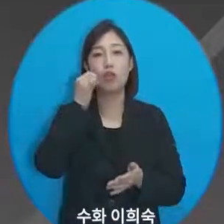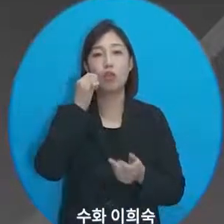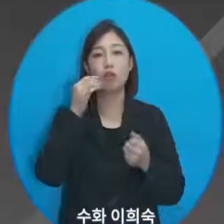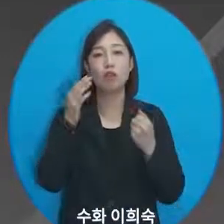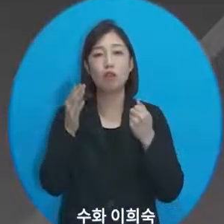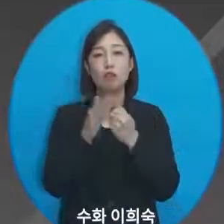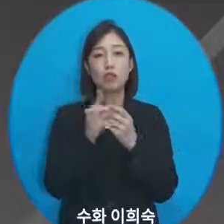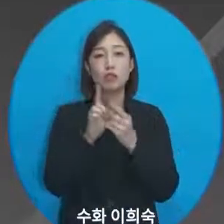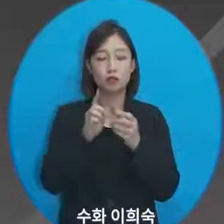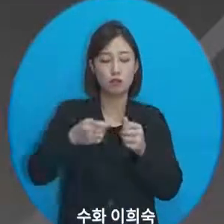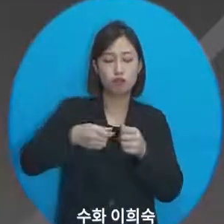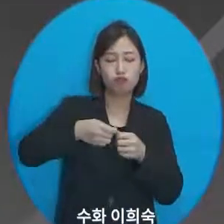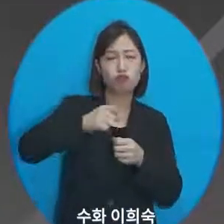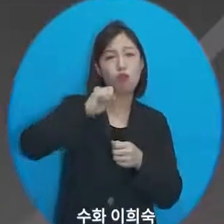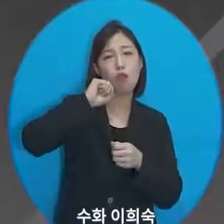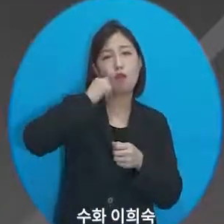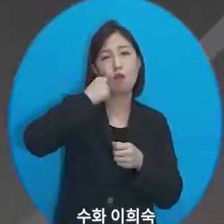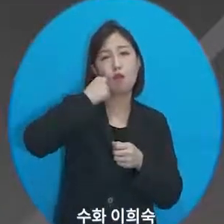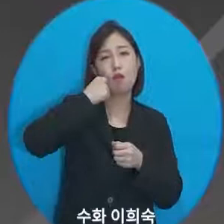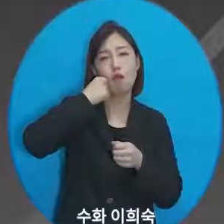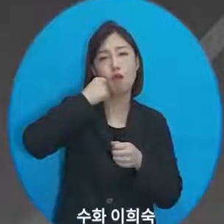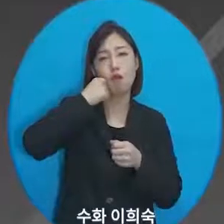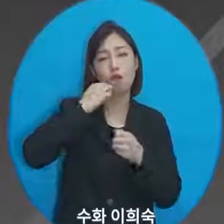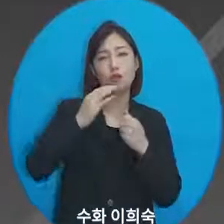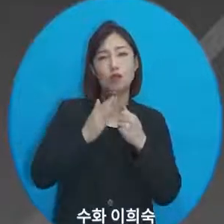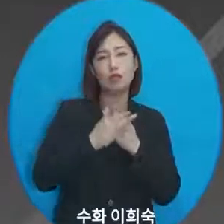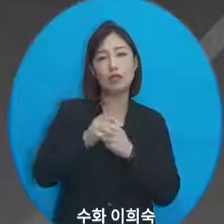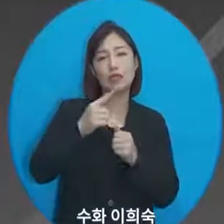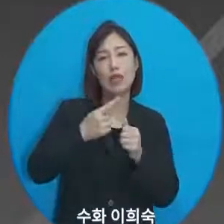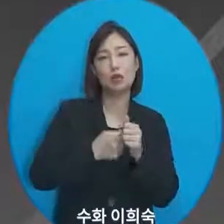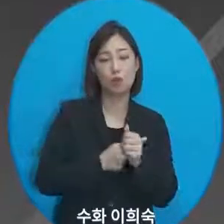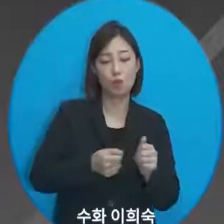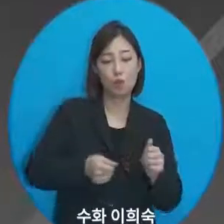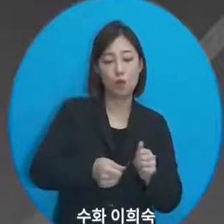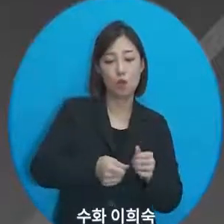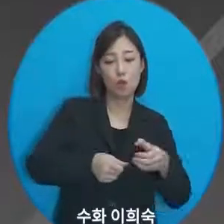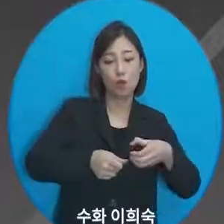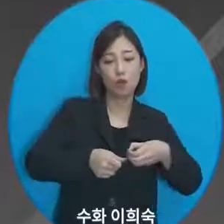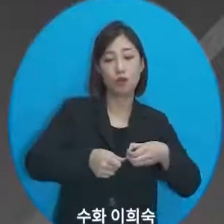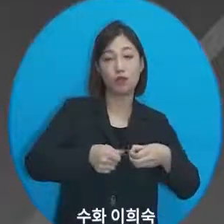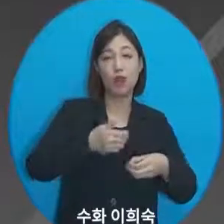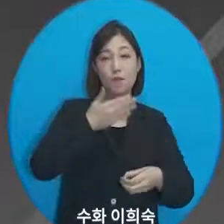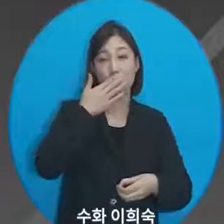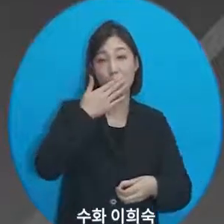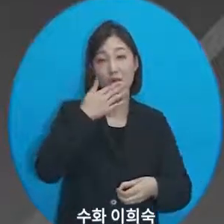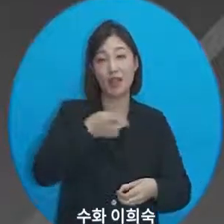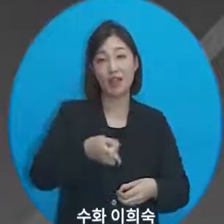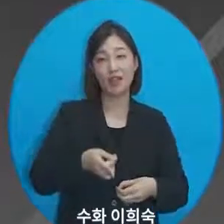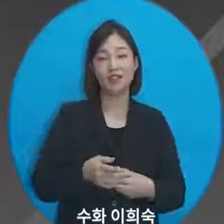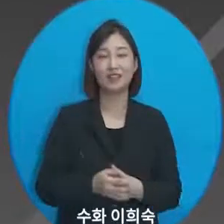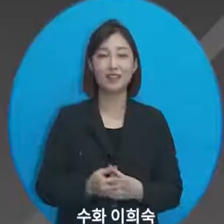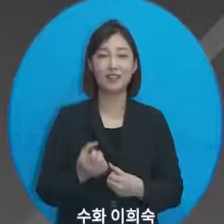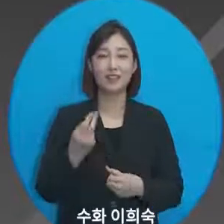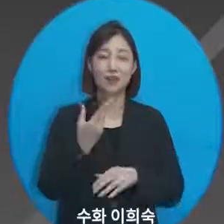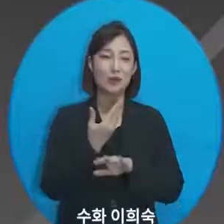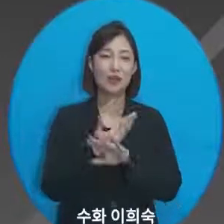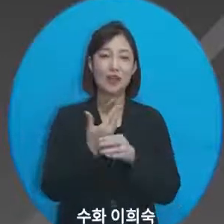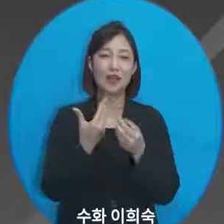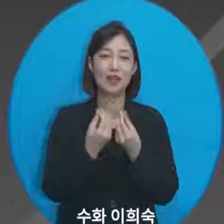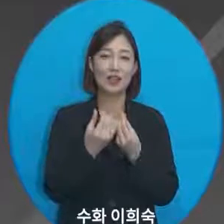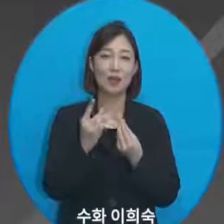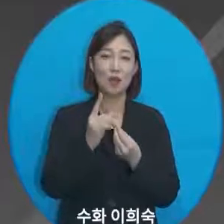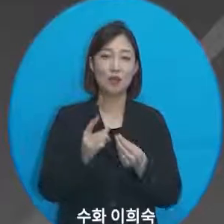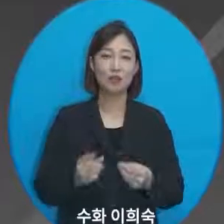손톱깎이가 어렵잖아요. 그랬을 때 저는 자동 손톱깎이 또는 휠체어, 수동